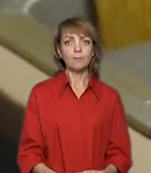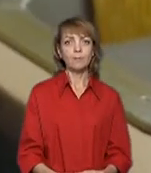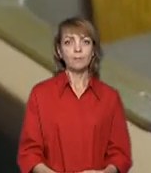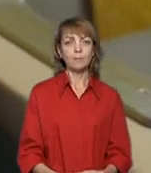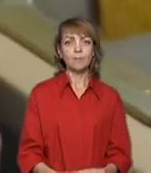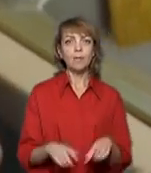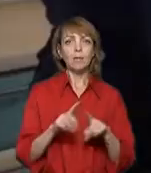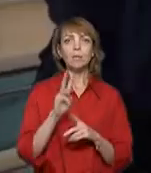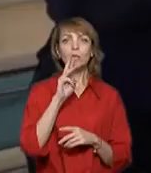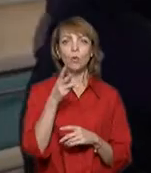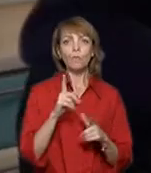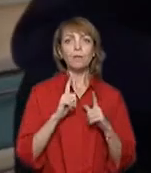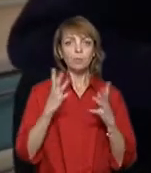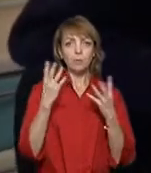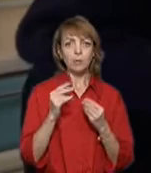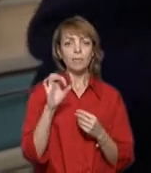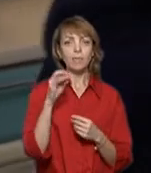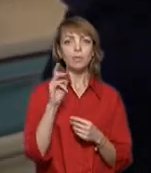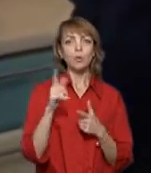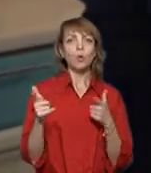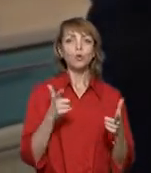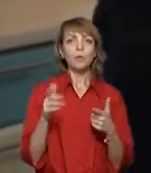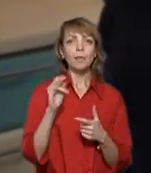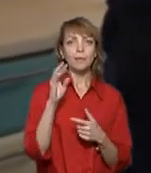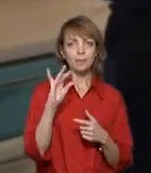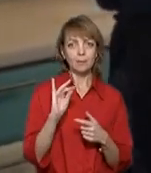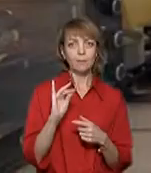Так, 3 роки вихідними Сергій Яценко готує кекси.